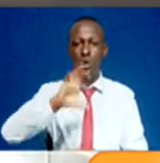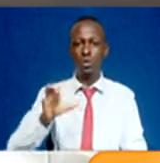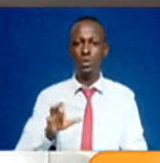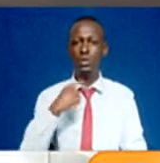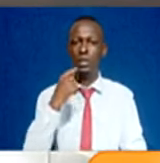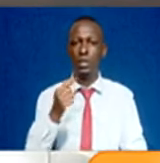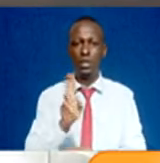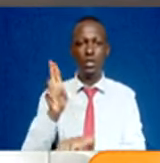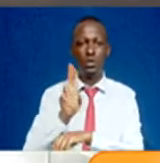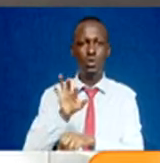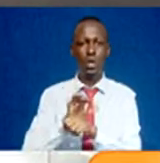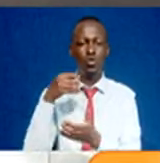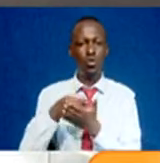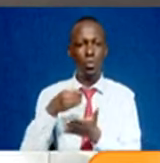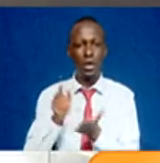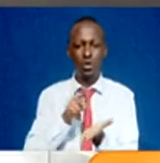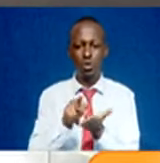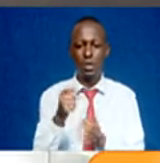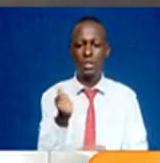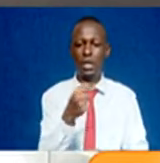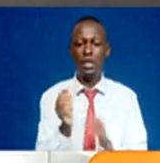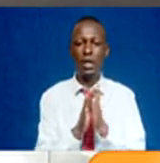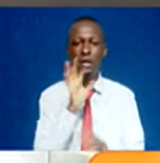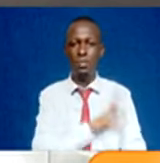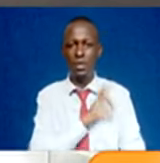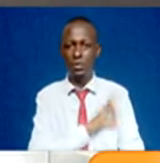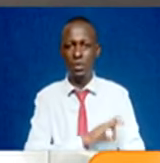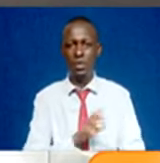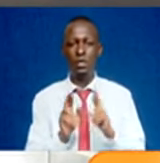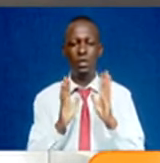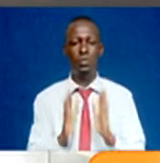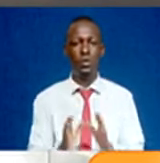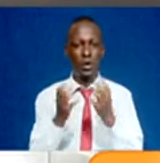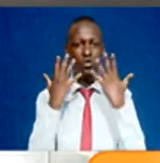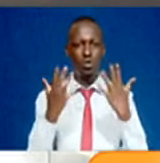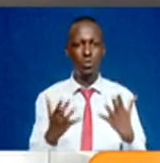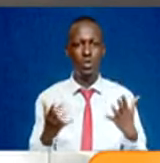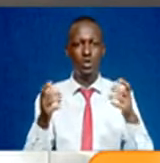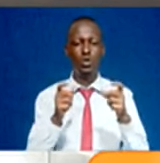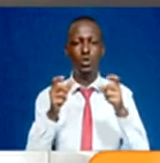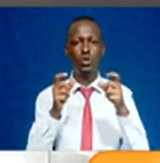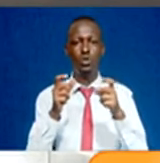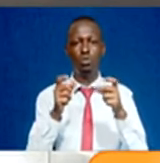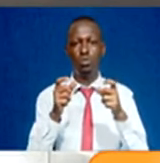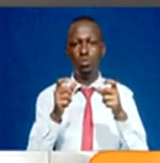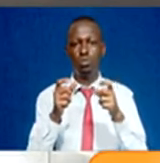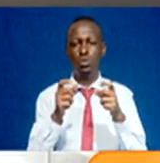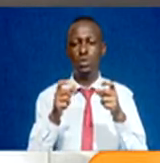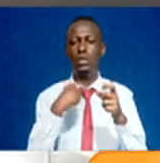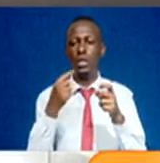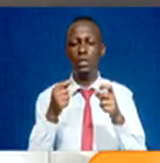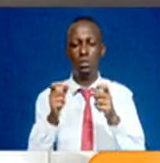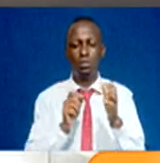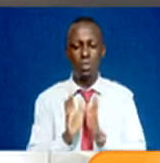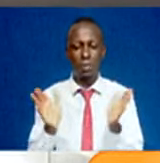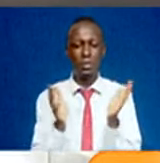inatumia kiwango cha juu zaidi kwenye mishahara na marupurupu. Na kama unavyotuarifu Seto Lale, mkaguzi mkuu wa hesabu Isaac Ng'ang'a amesema kwa